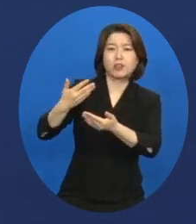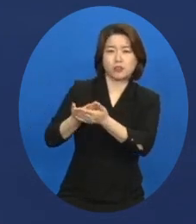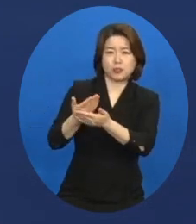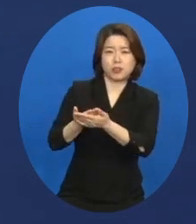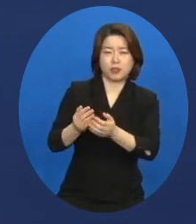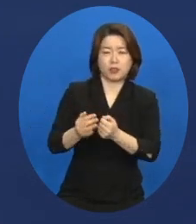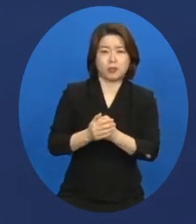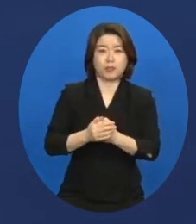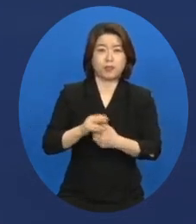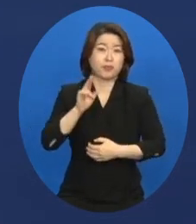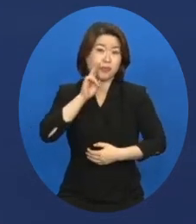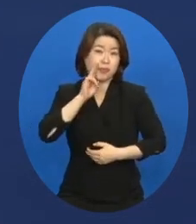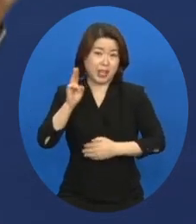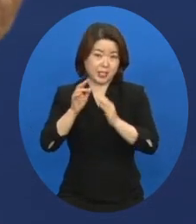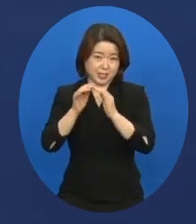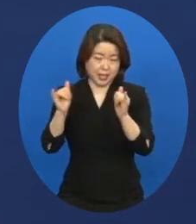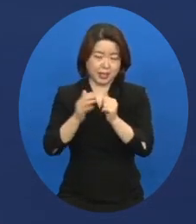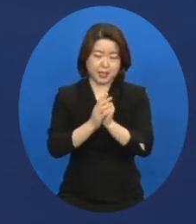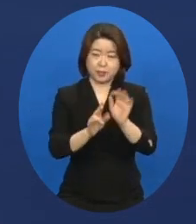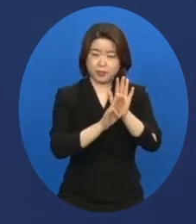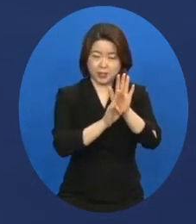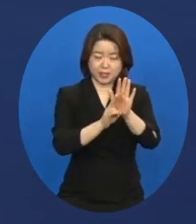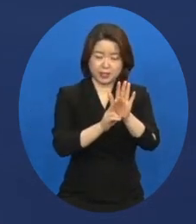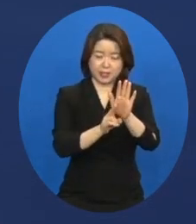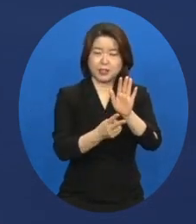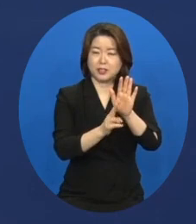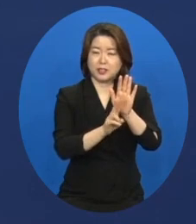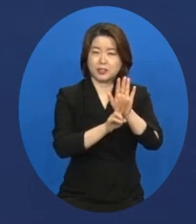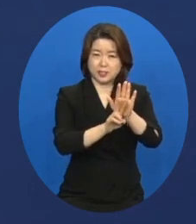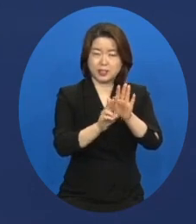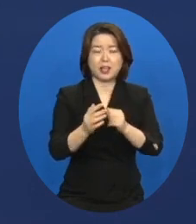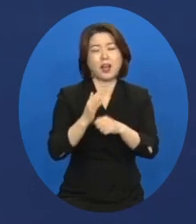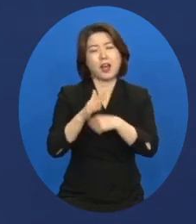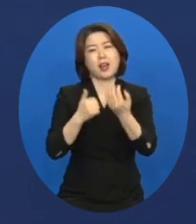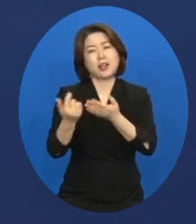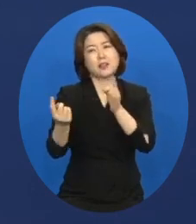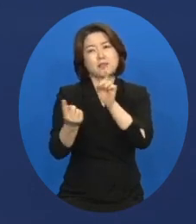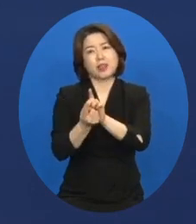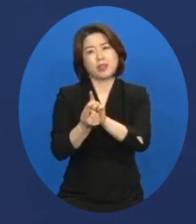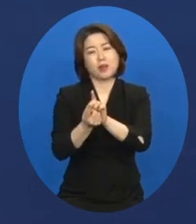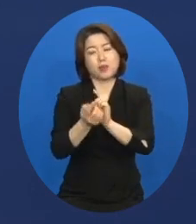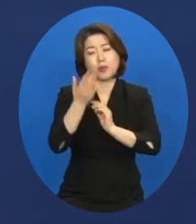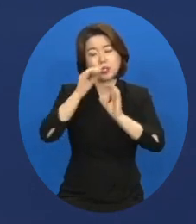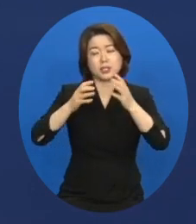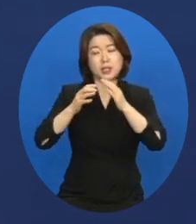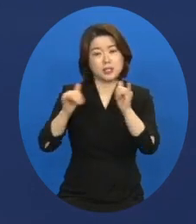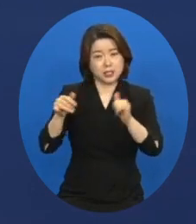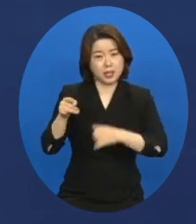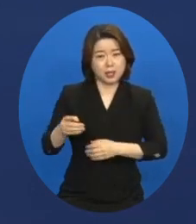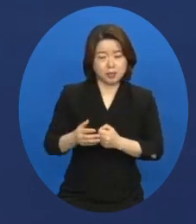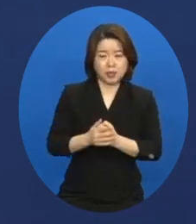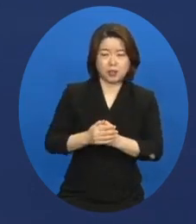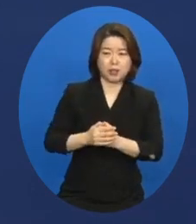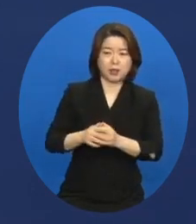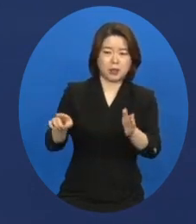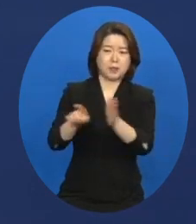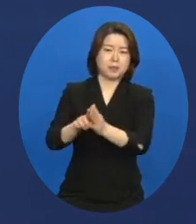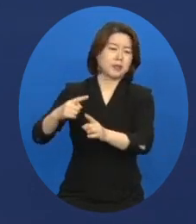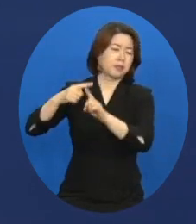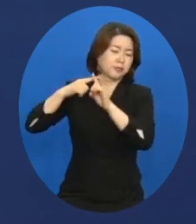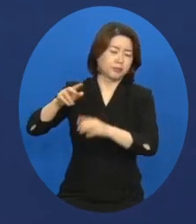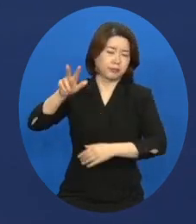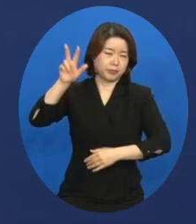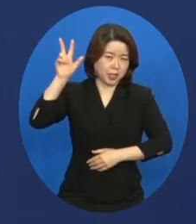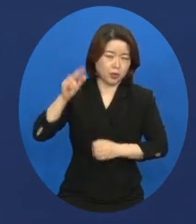이사야가 하나님을 만나고 그리고 이스라엘 백성들에게 순교를 각오하고